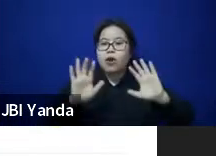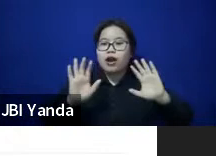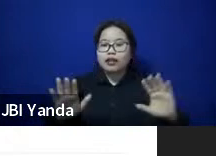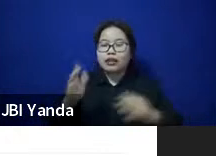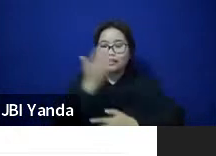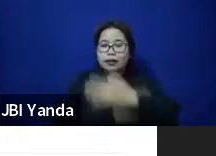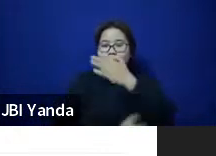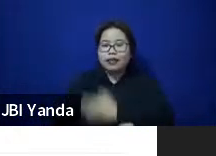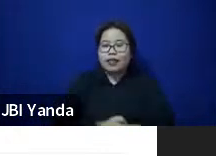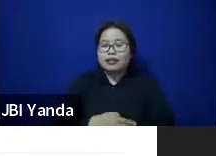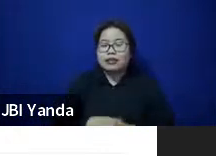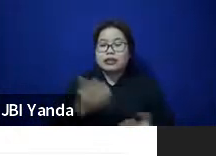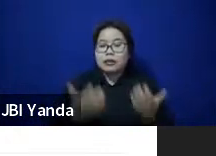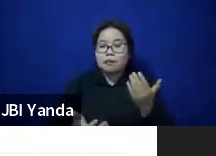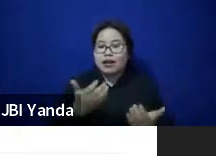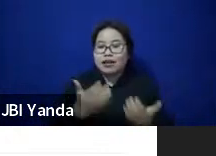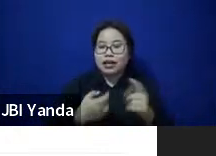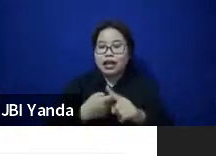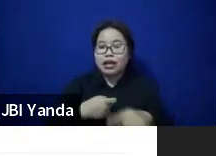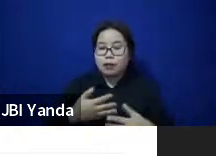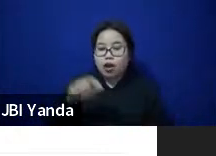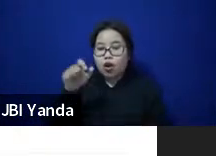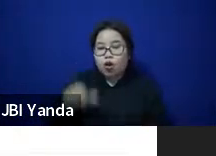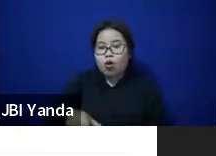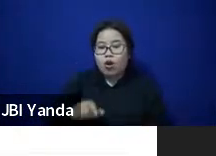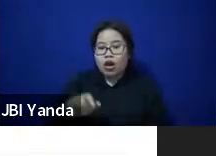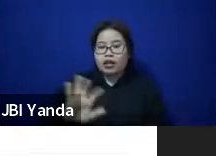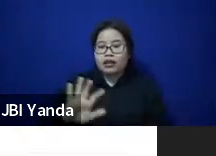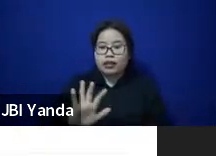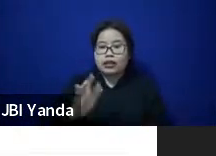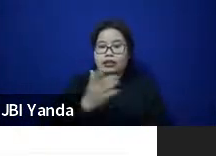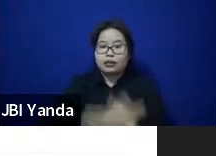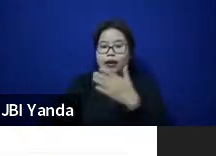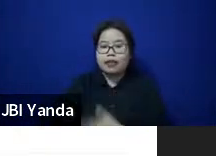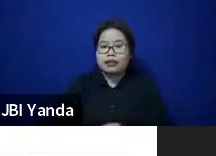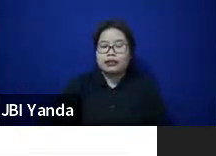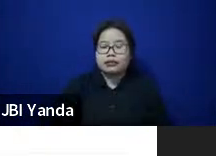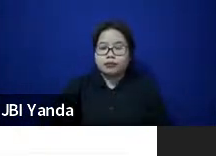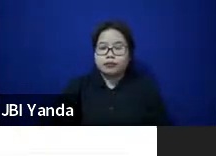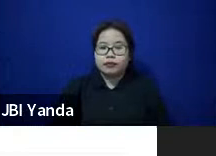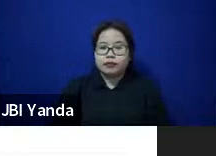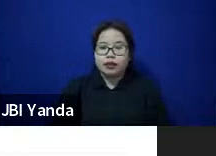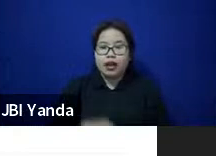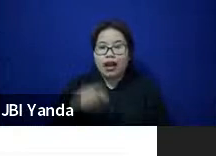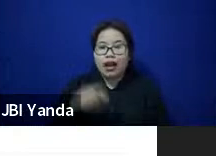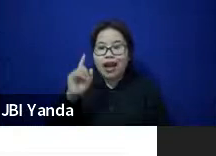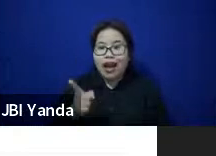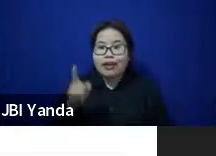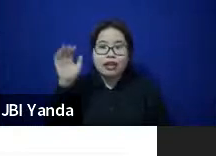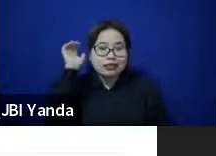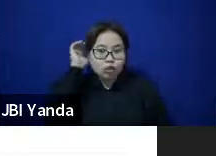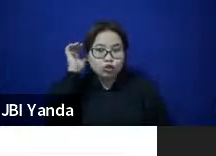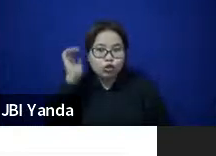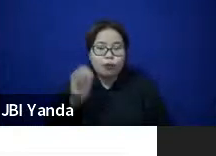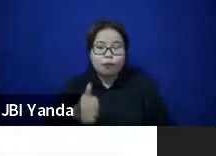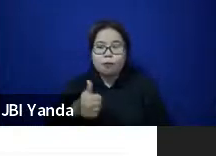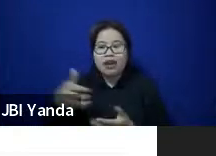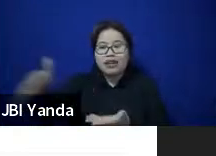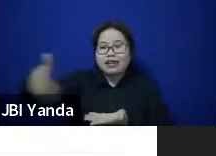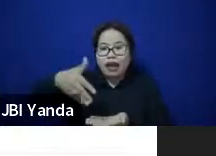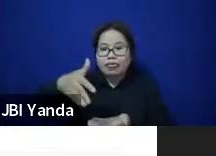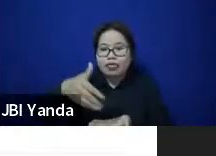penyandang disabilitas dibandingkan dengan orang yang tanpa disabilitas. Jadinya ada isu baik di data